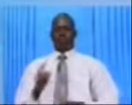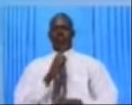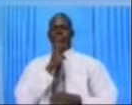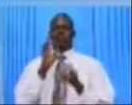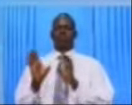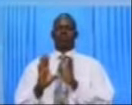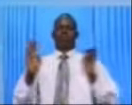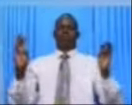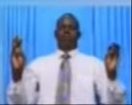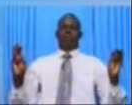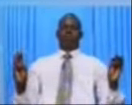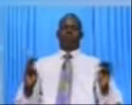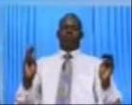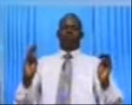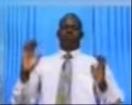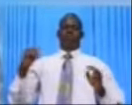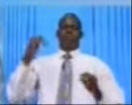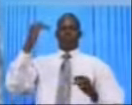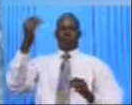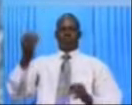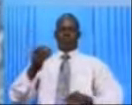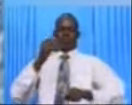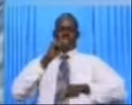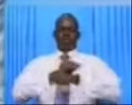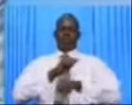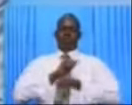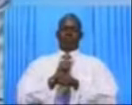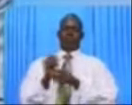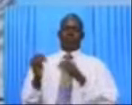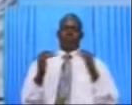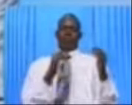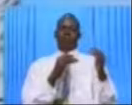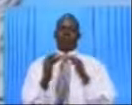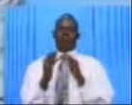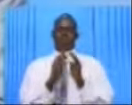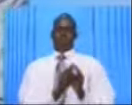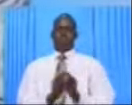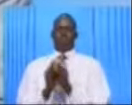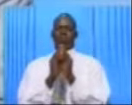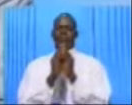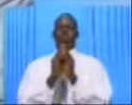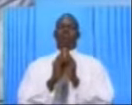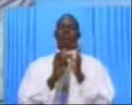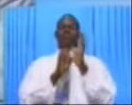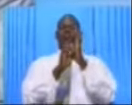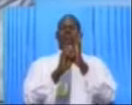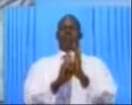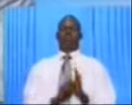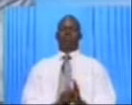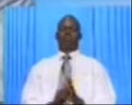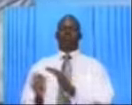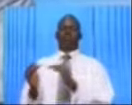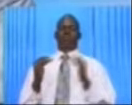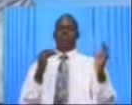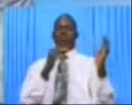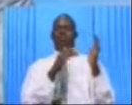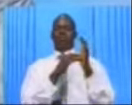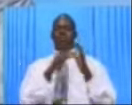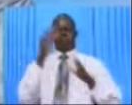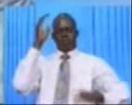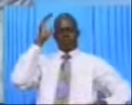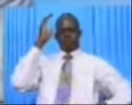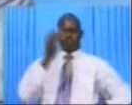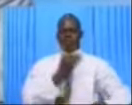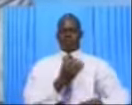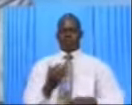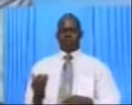mardi prochain. En prélude à cette journée, les acteurs de la lutte se mobilisent à l'image de l'action contre le cancer infantile au Burkina